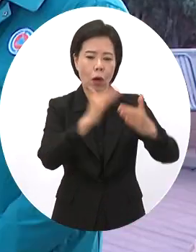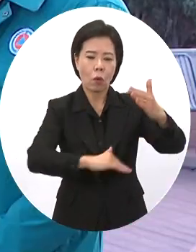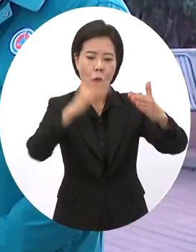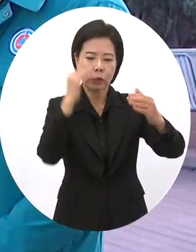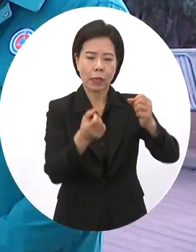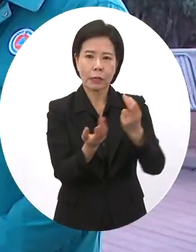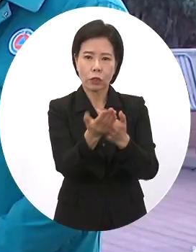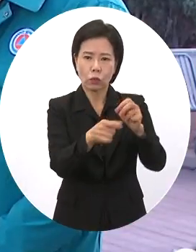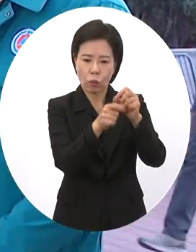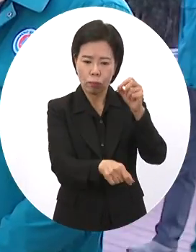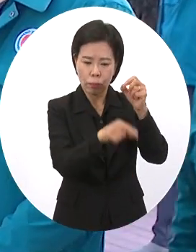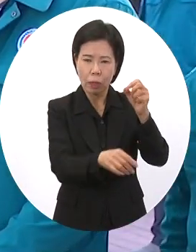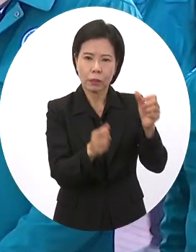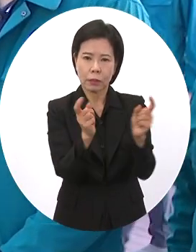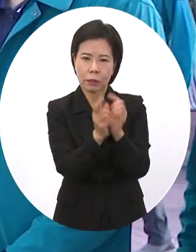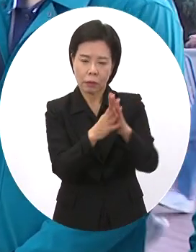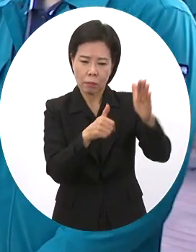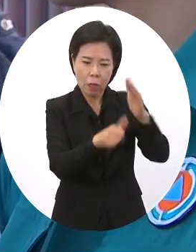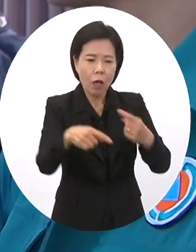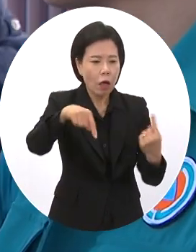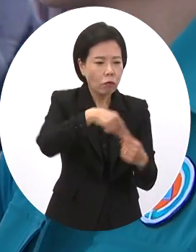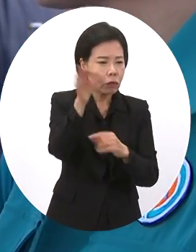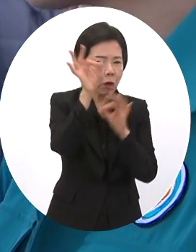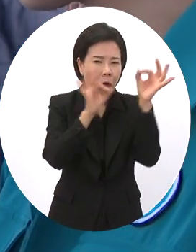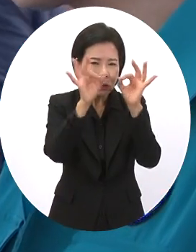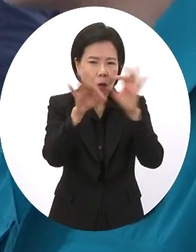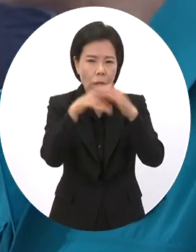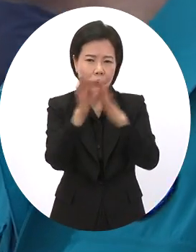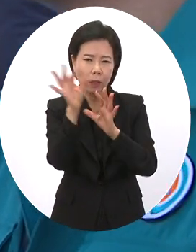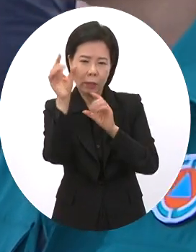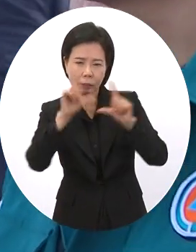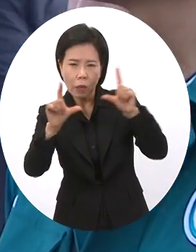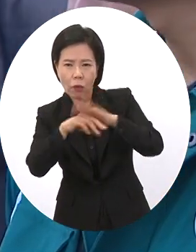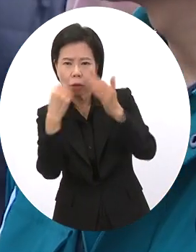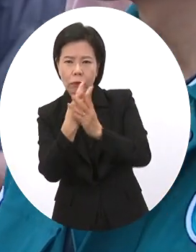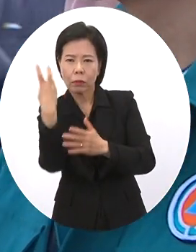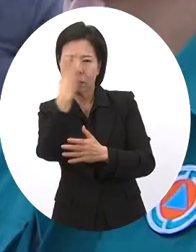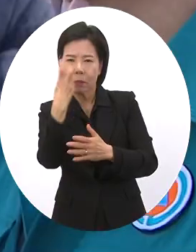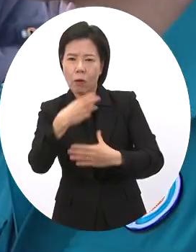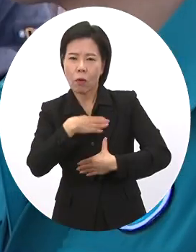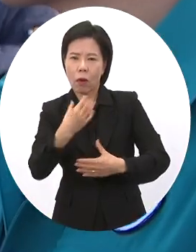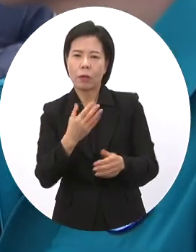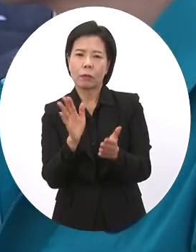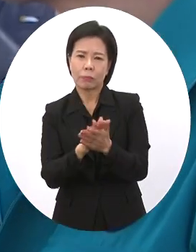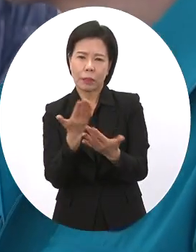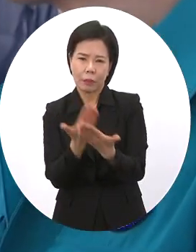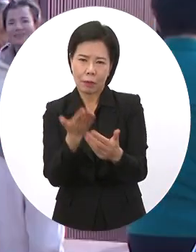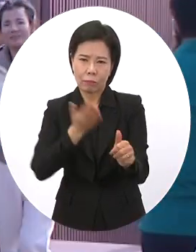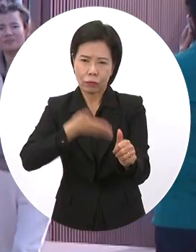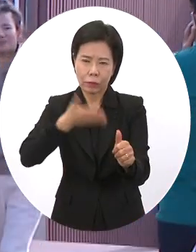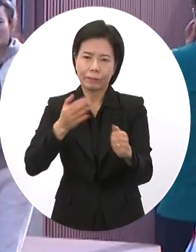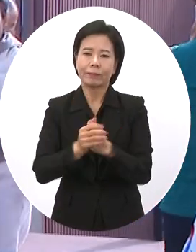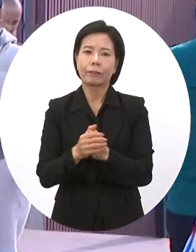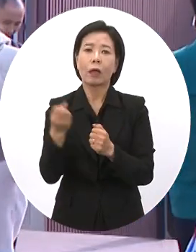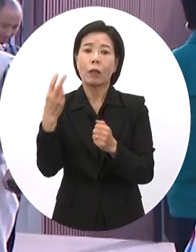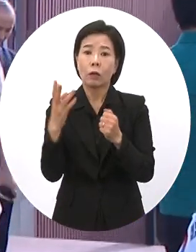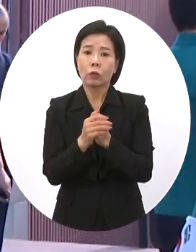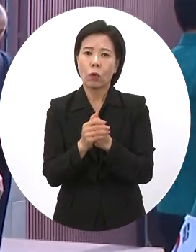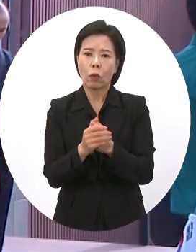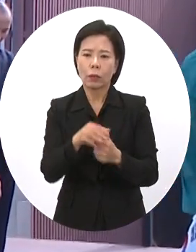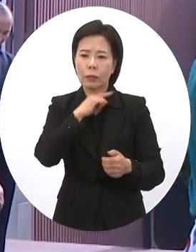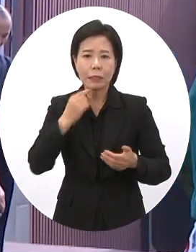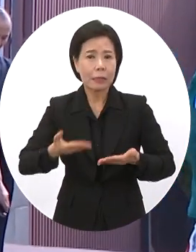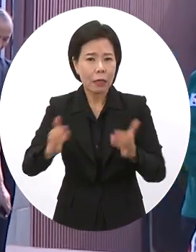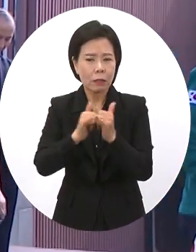한국공항공사 제주지사 상황실 등을 방문해 공항 운영 상황을 점검하고 안전관리 강화도 당부했습니다.